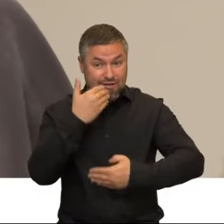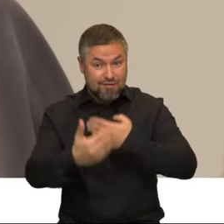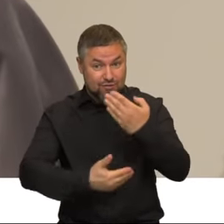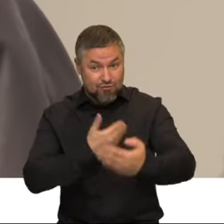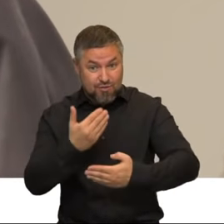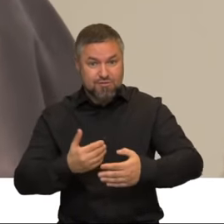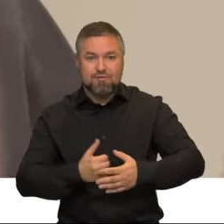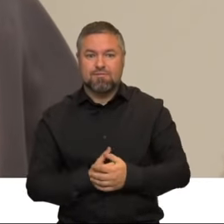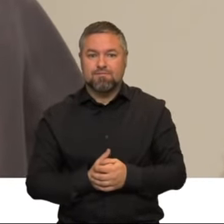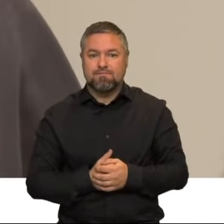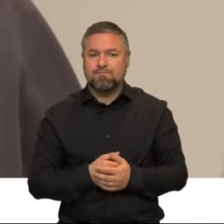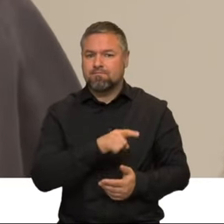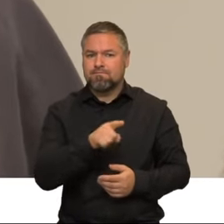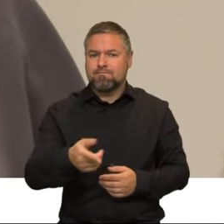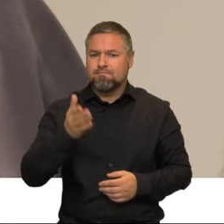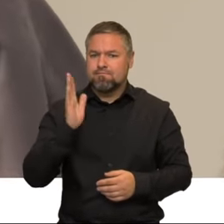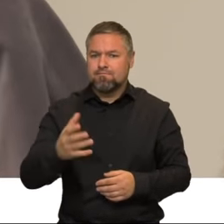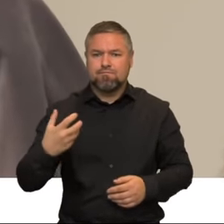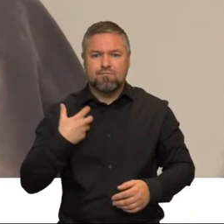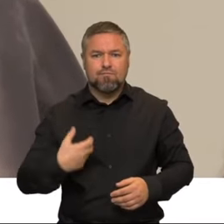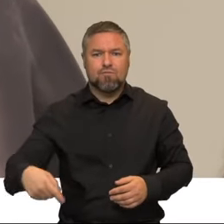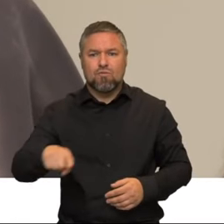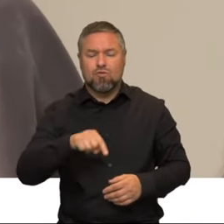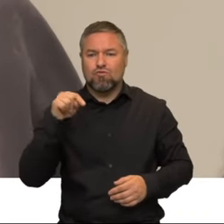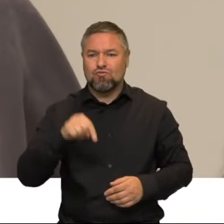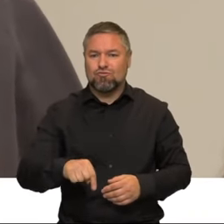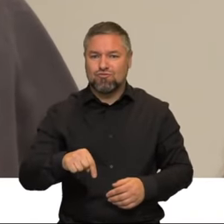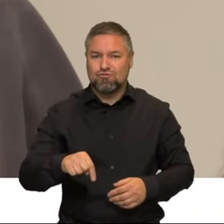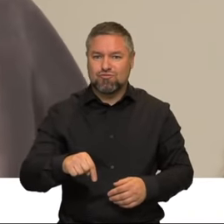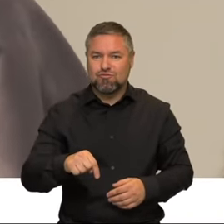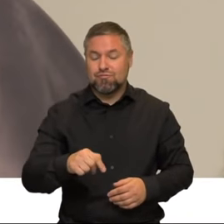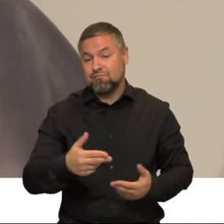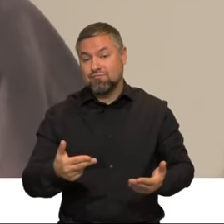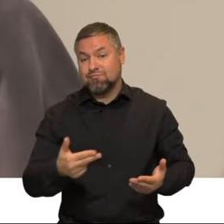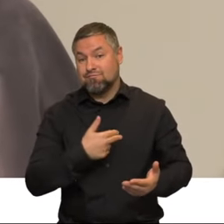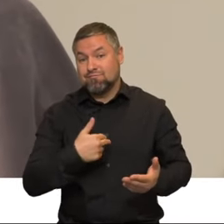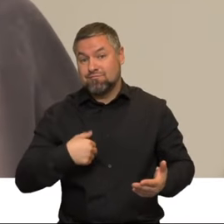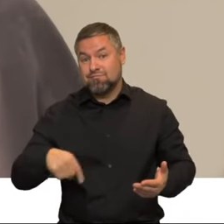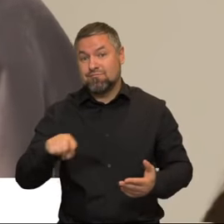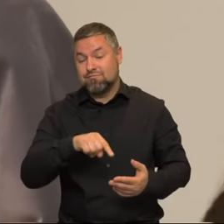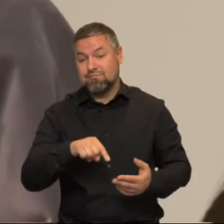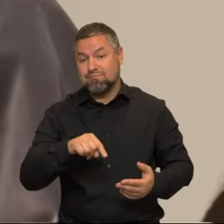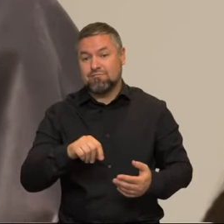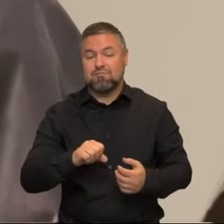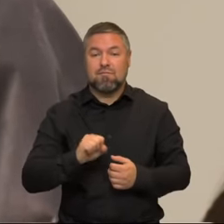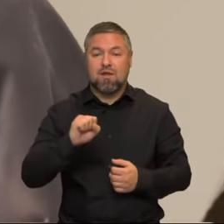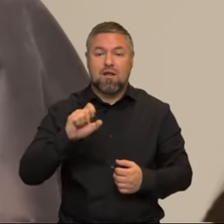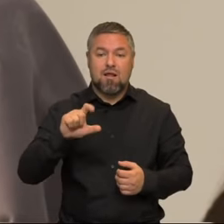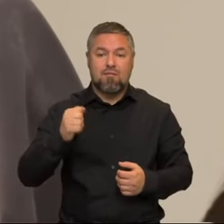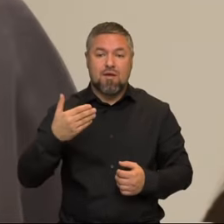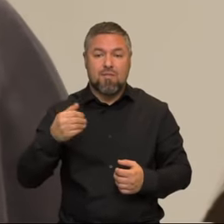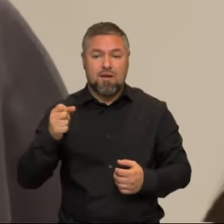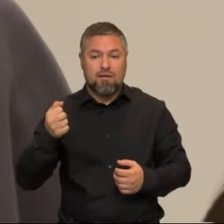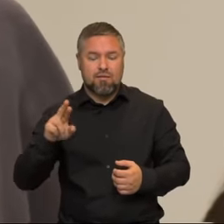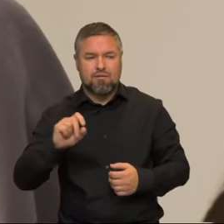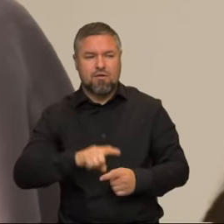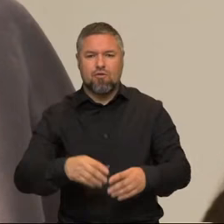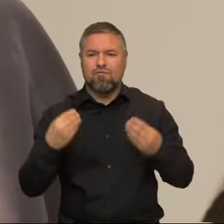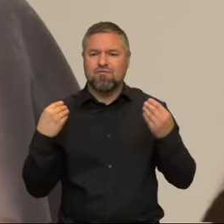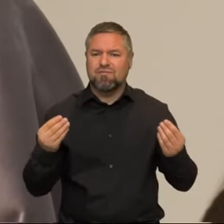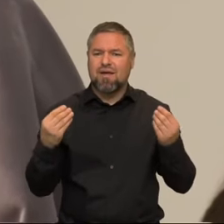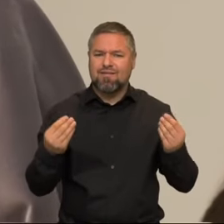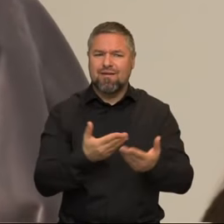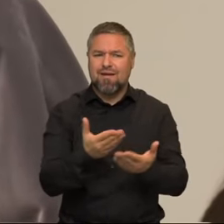Gratulacje. Będziecie gościć w naszych murach naszej Alma Mater jako wybitni